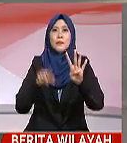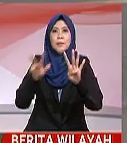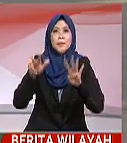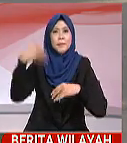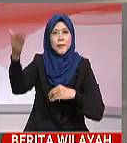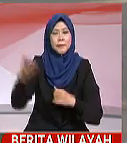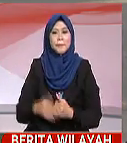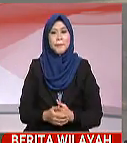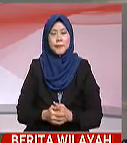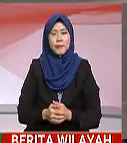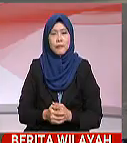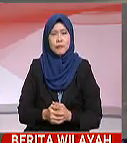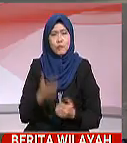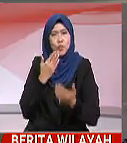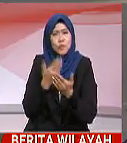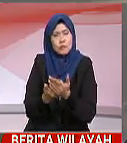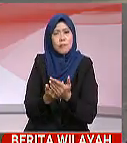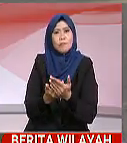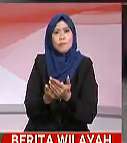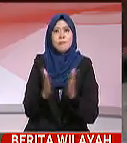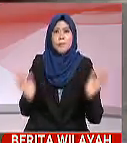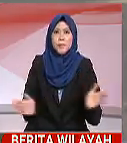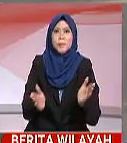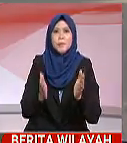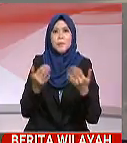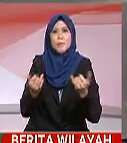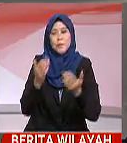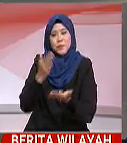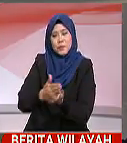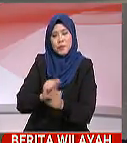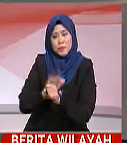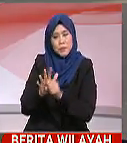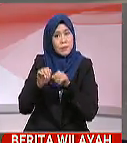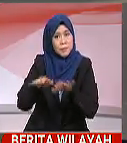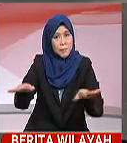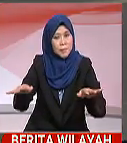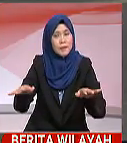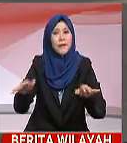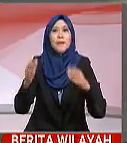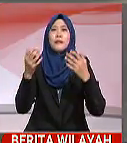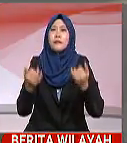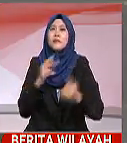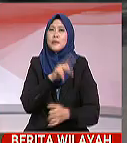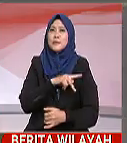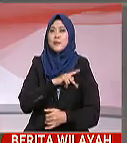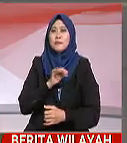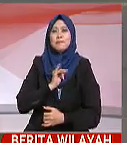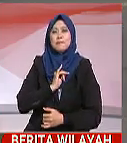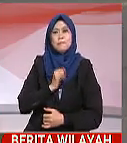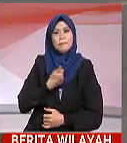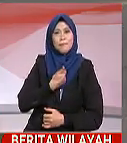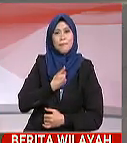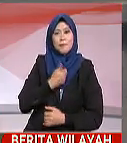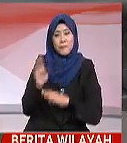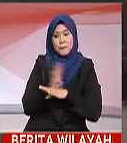satu langkah yang baiklah daripada pihak kerajaan untuk membendung gejala COVID-19. Dan bagi saya, personally, daripada saya sendiri